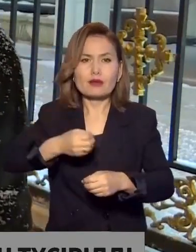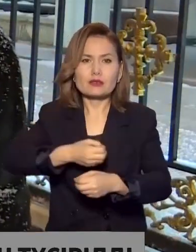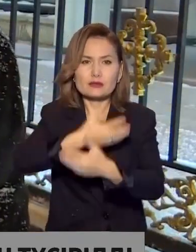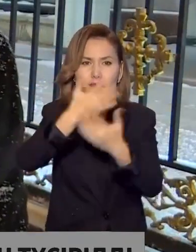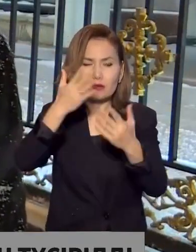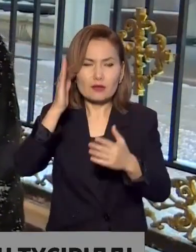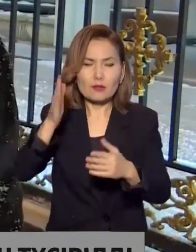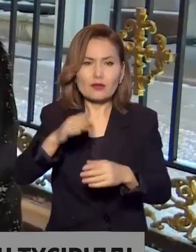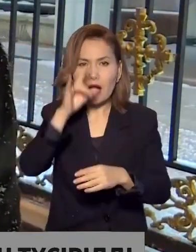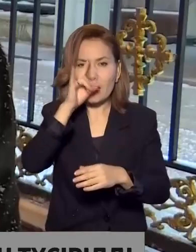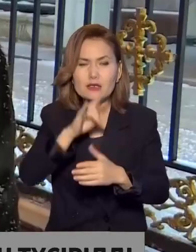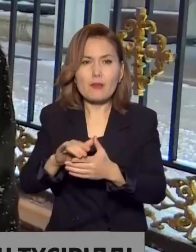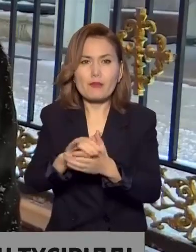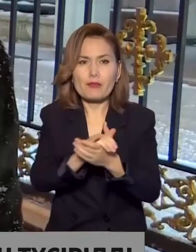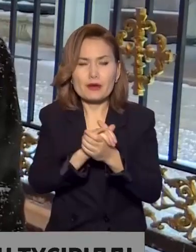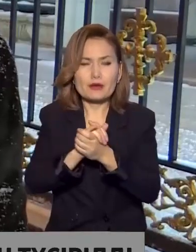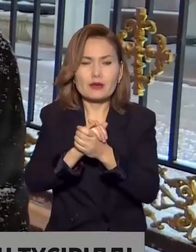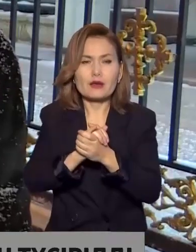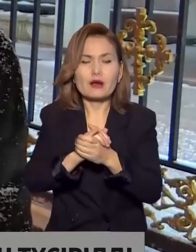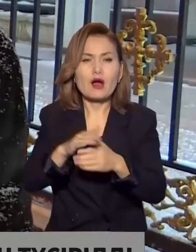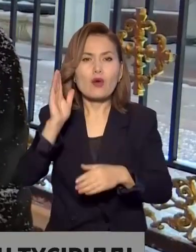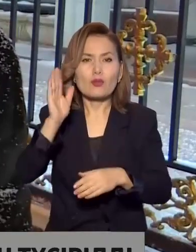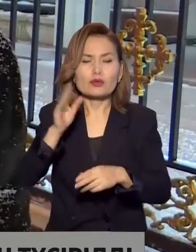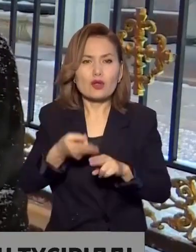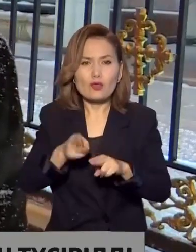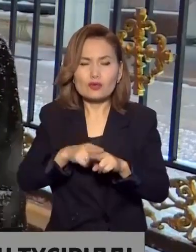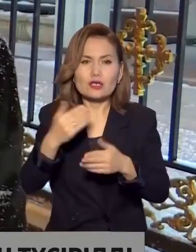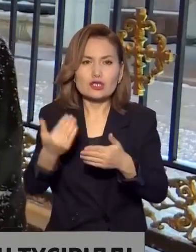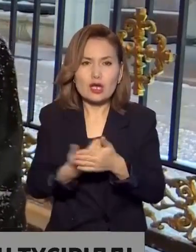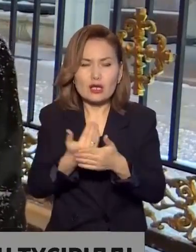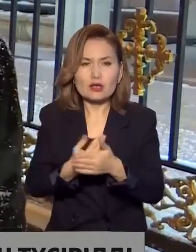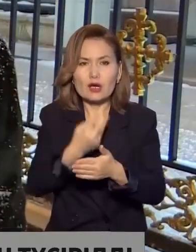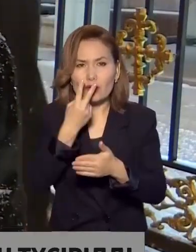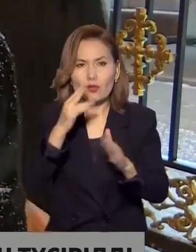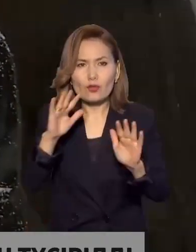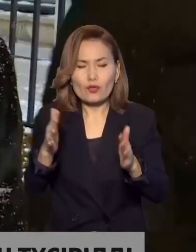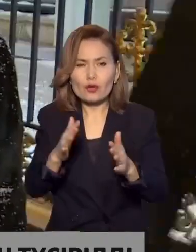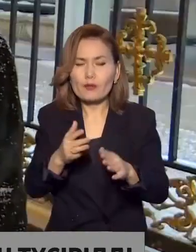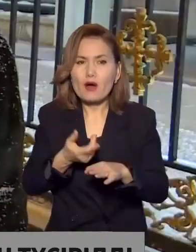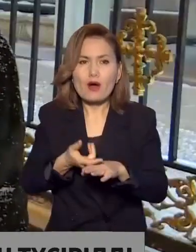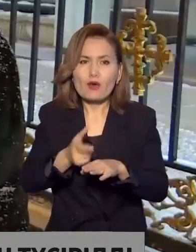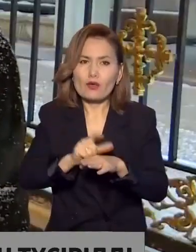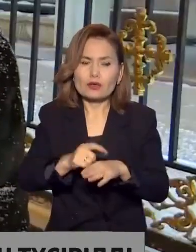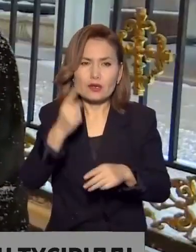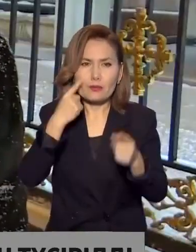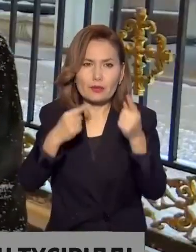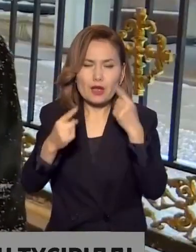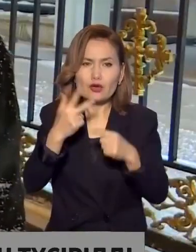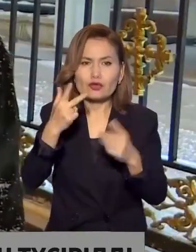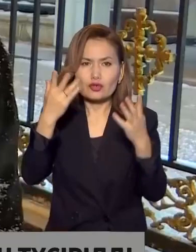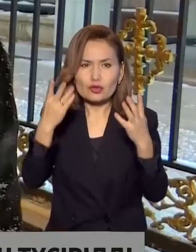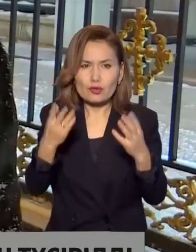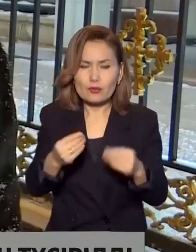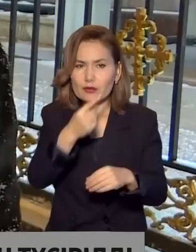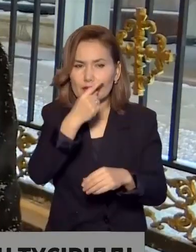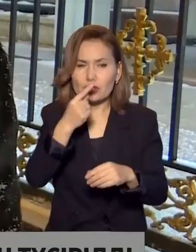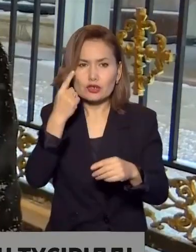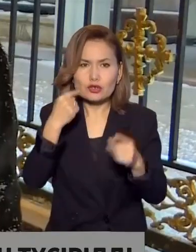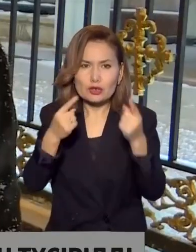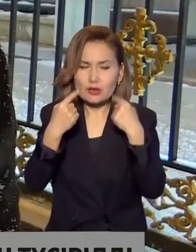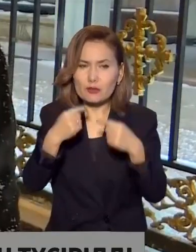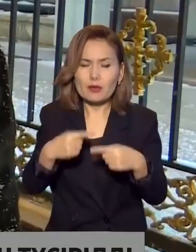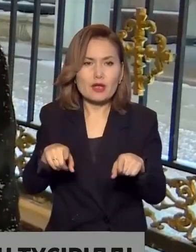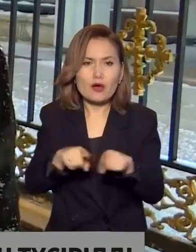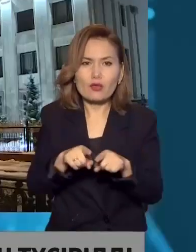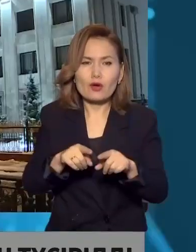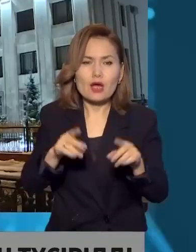берсін. Біз осындай жаңалықтар көріп жыладық, түнімен жыладық, үш күн болып жыладық. Осындай күн қайта